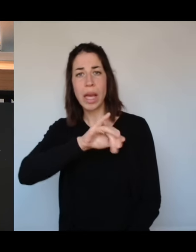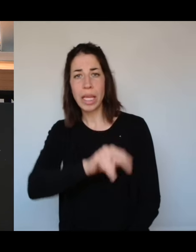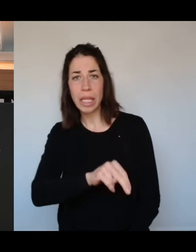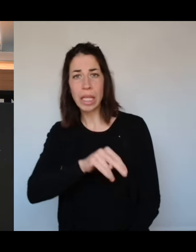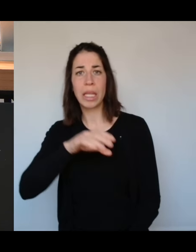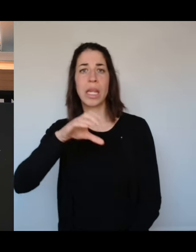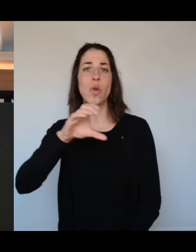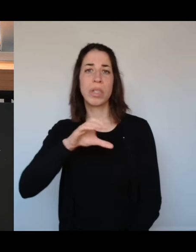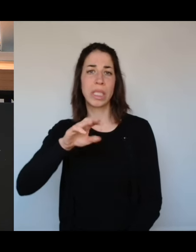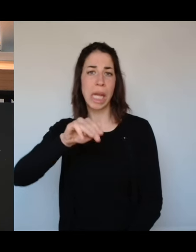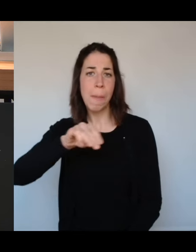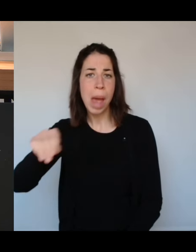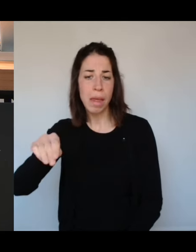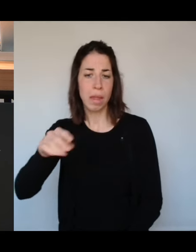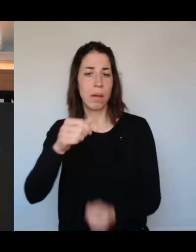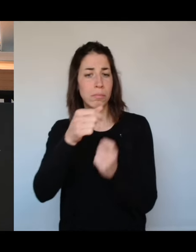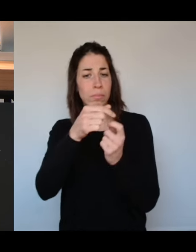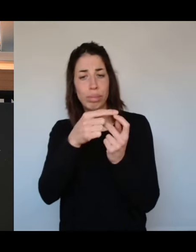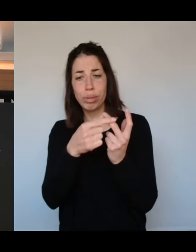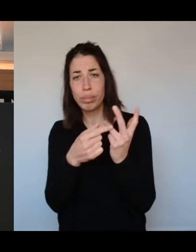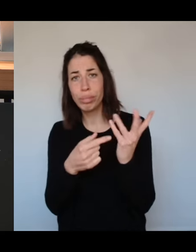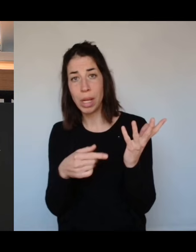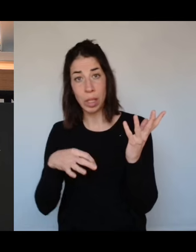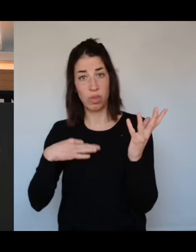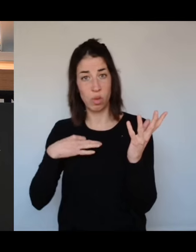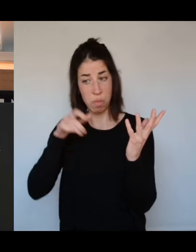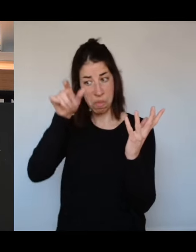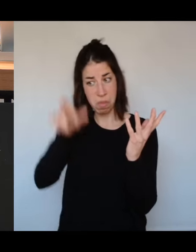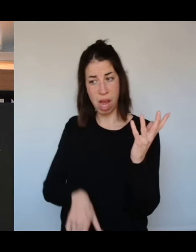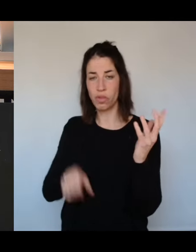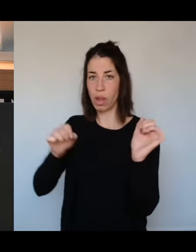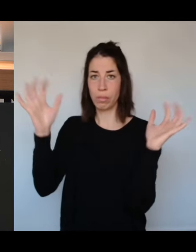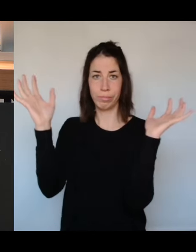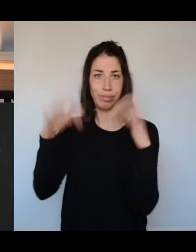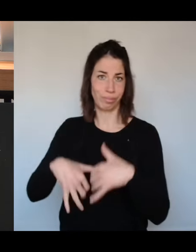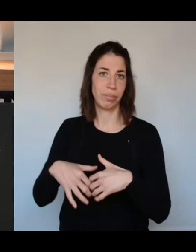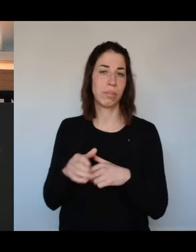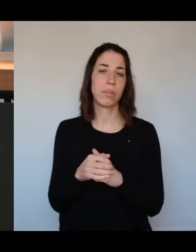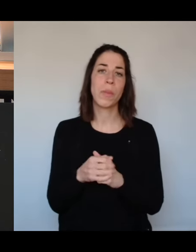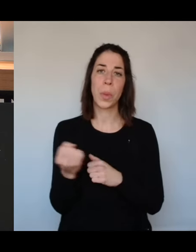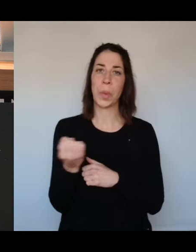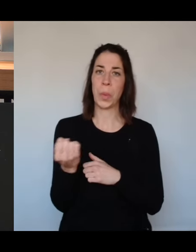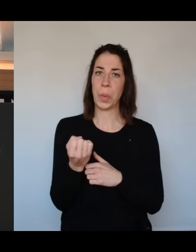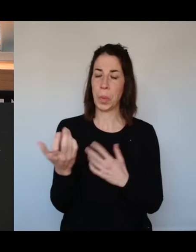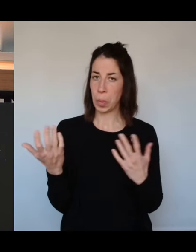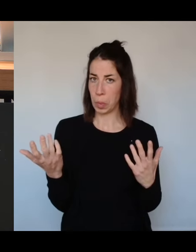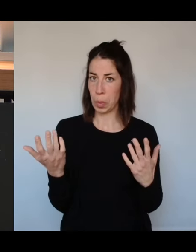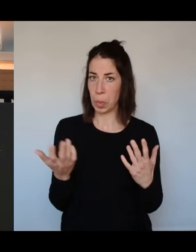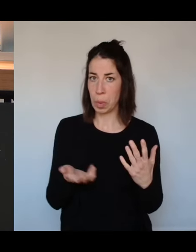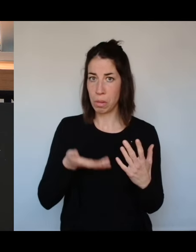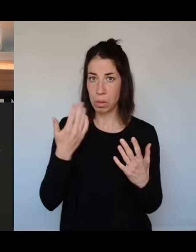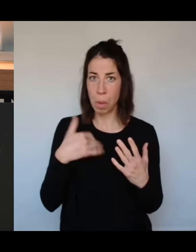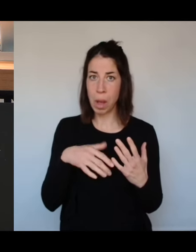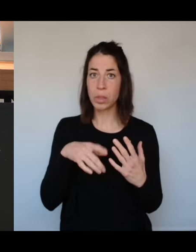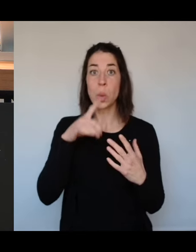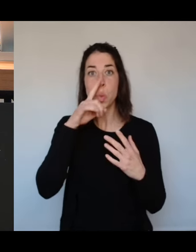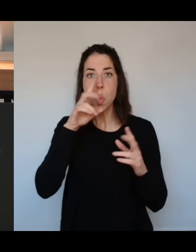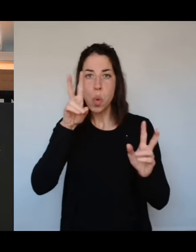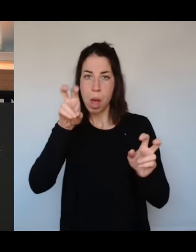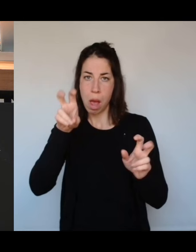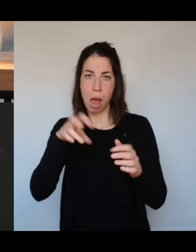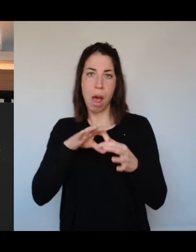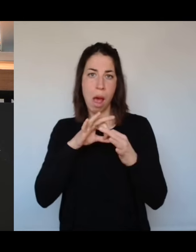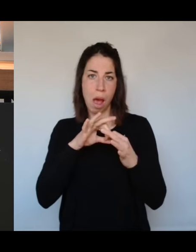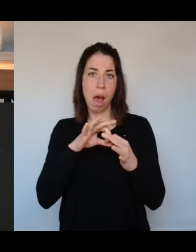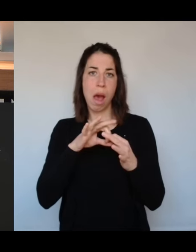kann. Gab es zunächst nur Gewaltvorfälle zwischen rivalisierenden Drogenhändlern, richtet sich die